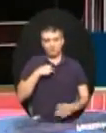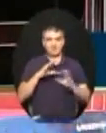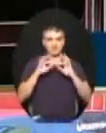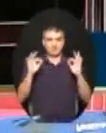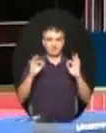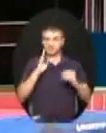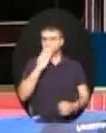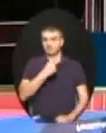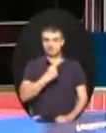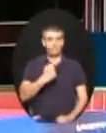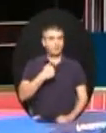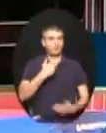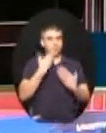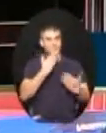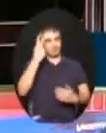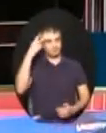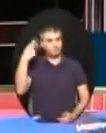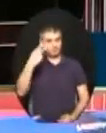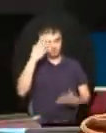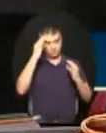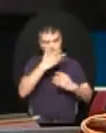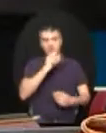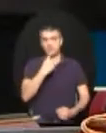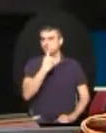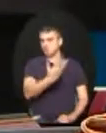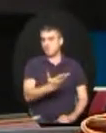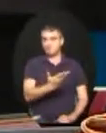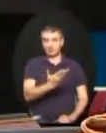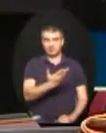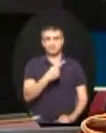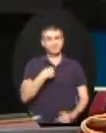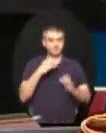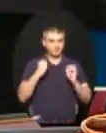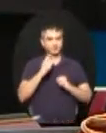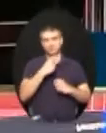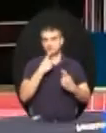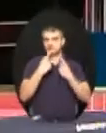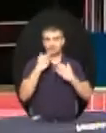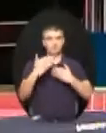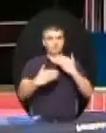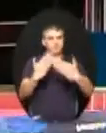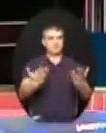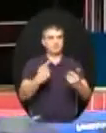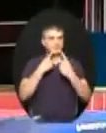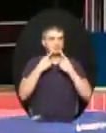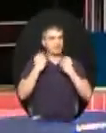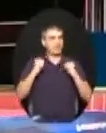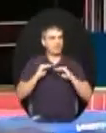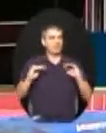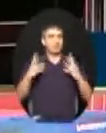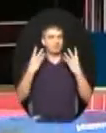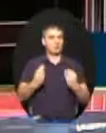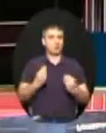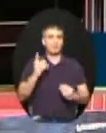אתחיל בצביעות. קודם כל אני מודה לפרופסור המכובדת על הדברים שהיא אמרה. אין ספק שיש לה שיח מתקדם, שיח ליברלי, שיח